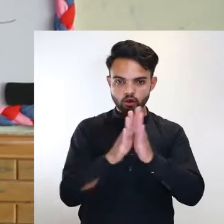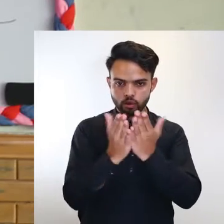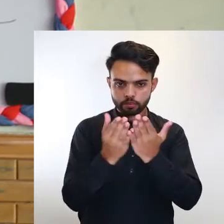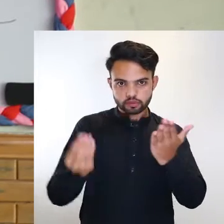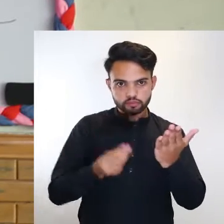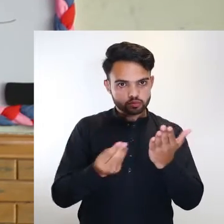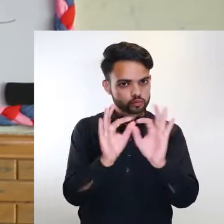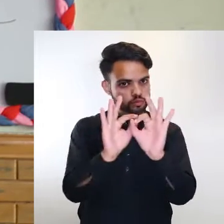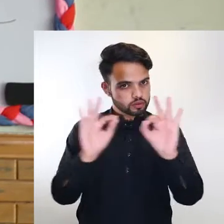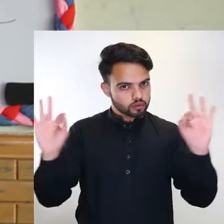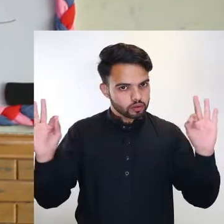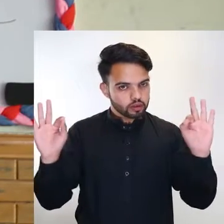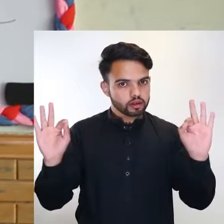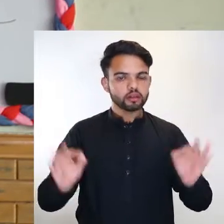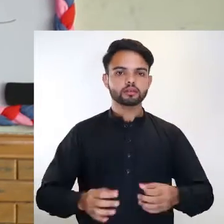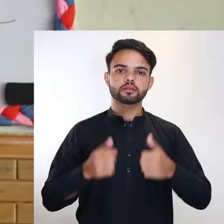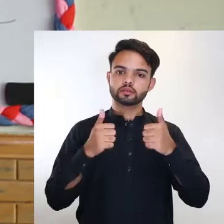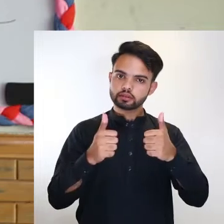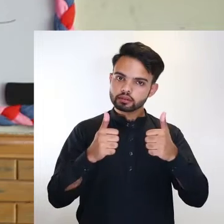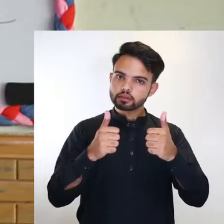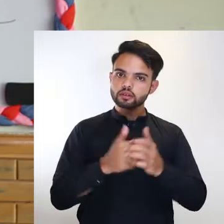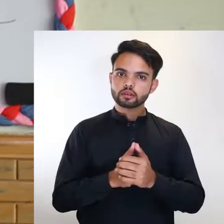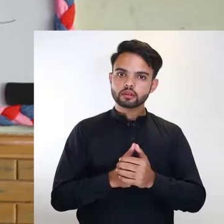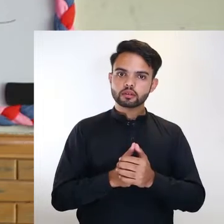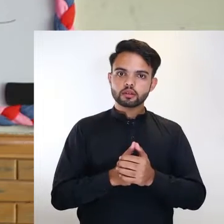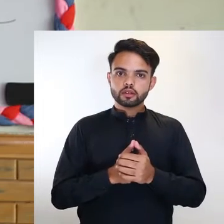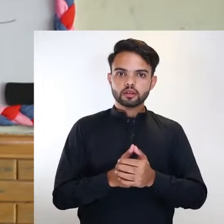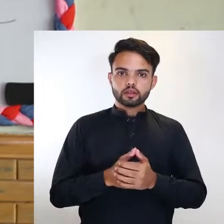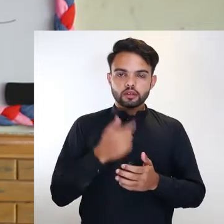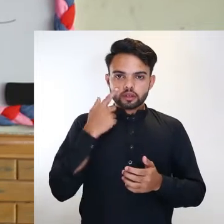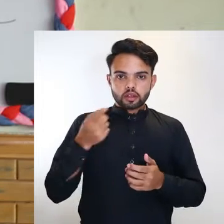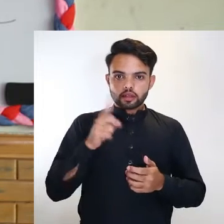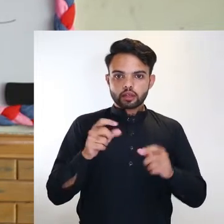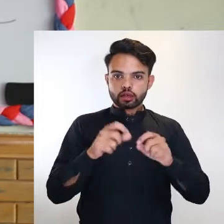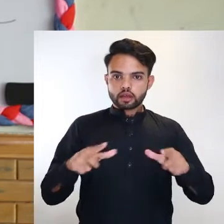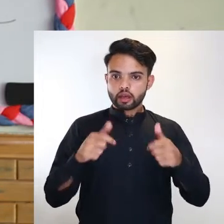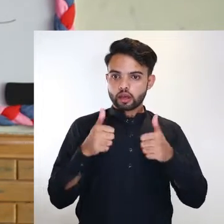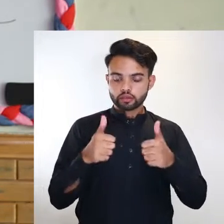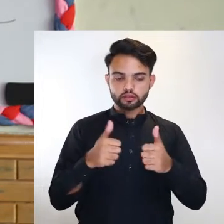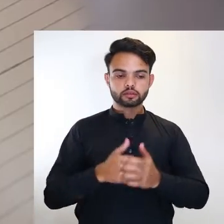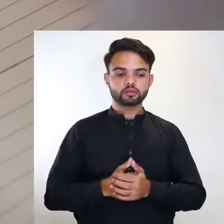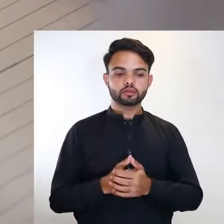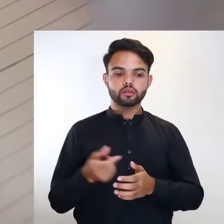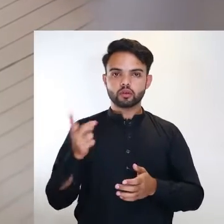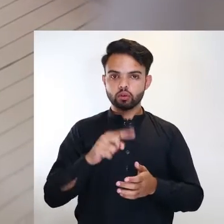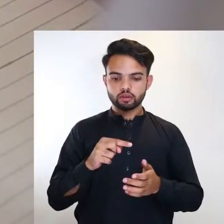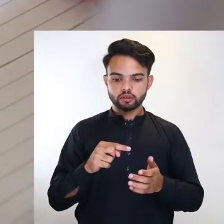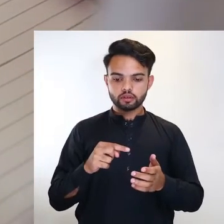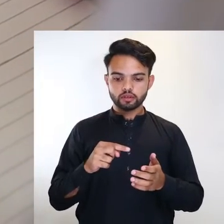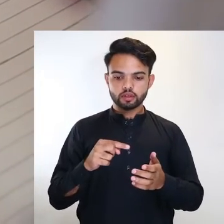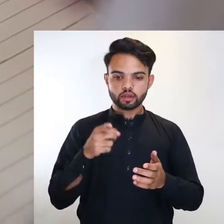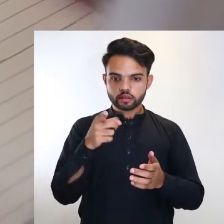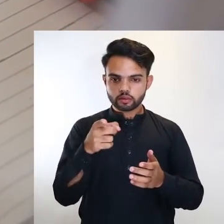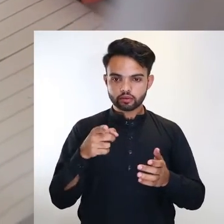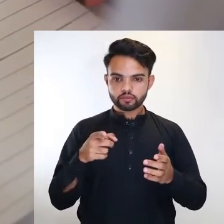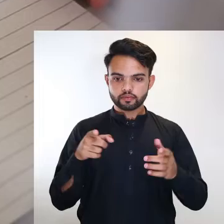है? ठीक है। अब हम इस हवाले से कल एक एक्टिविटी करेंगे, ठीक है। और उस एक्टिविटी में आप लोगों के